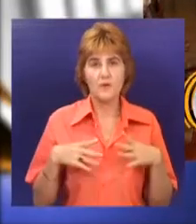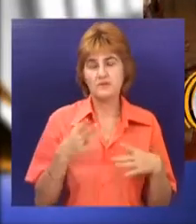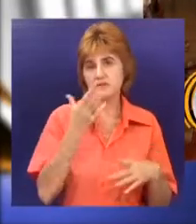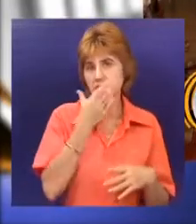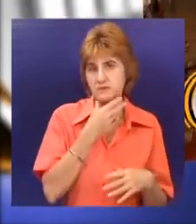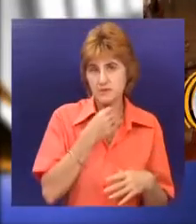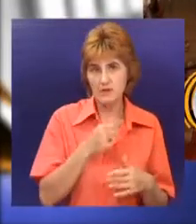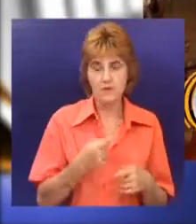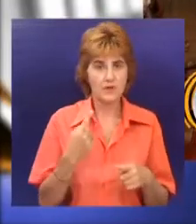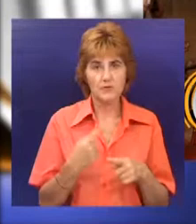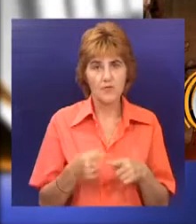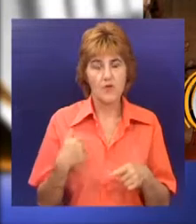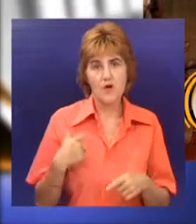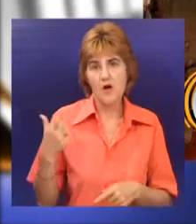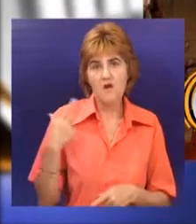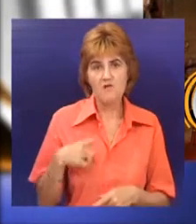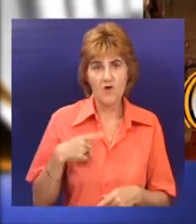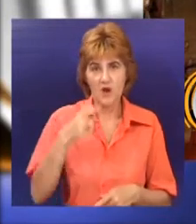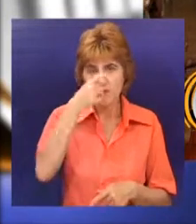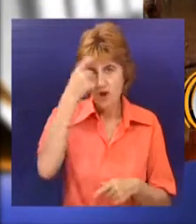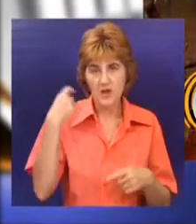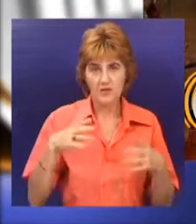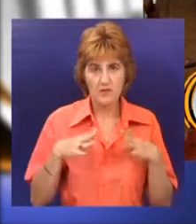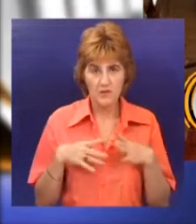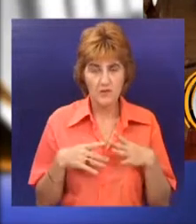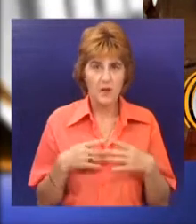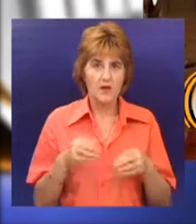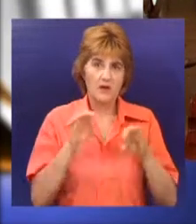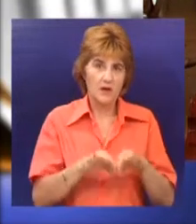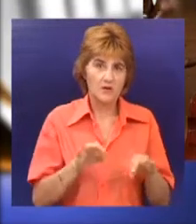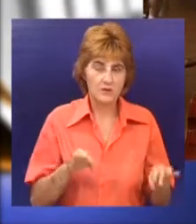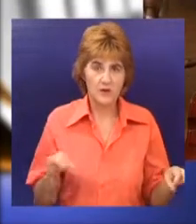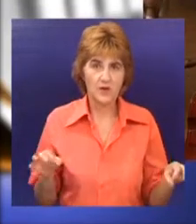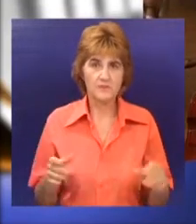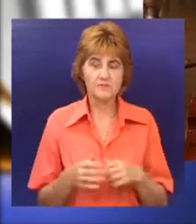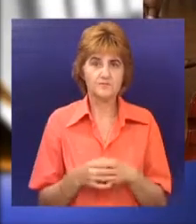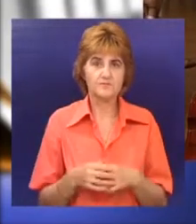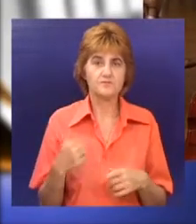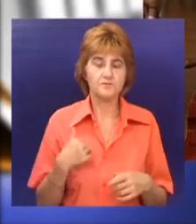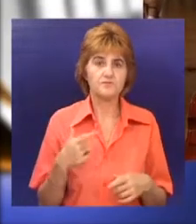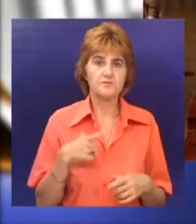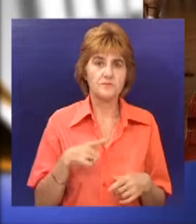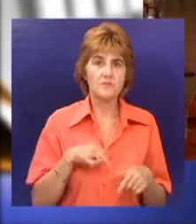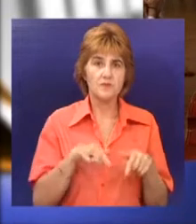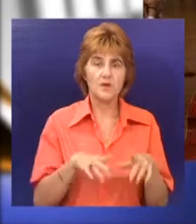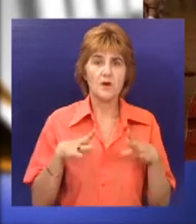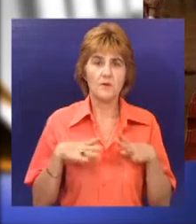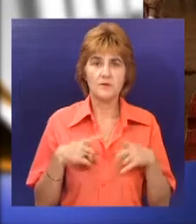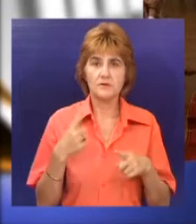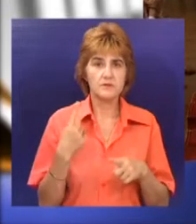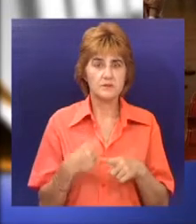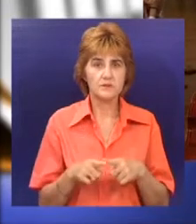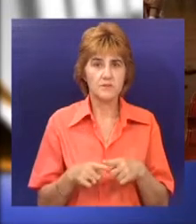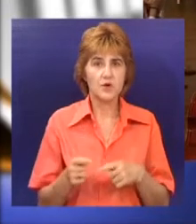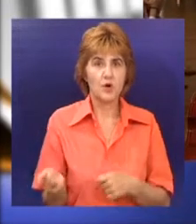onako lepo, zato što obožavam Dužijancu, igram u njoj, učestvujem i volim Dužijancu